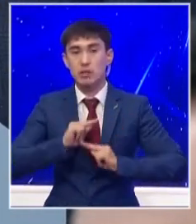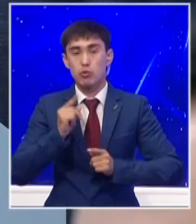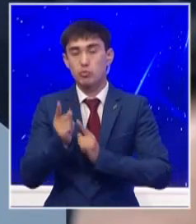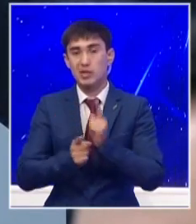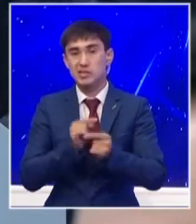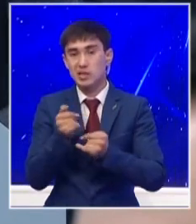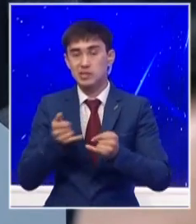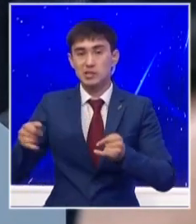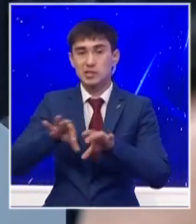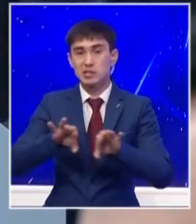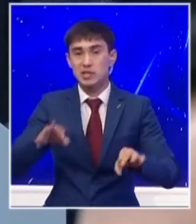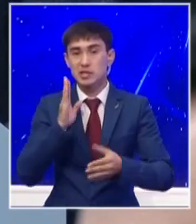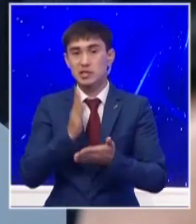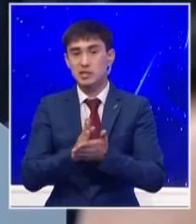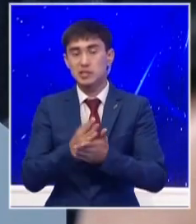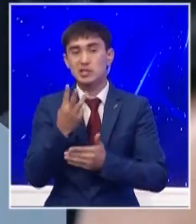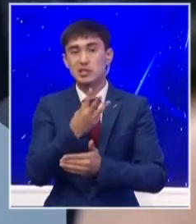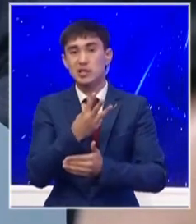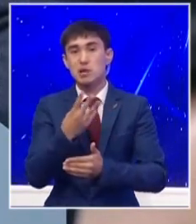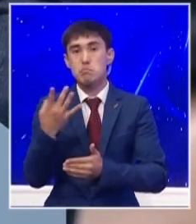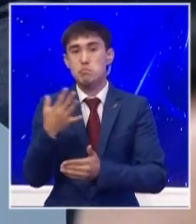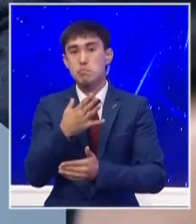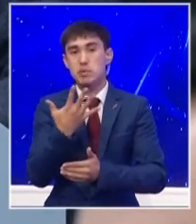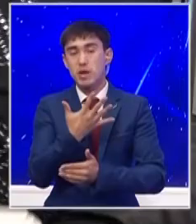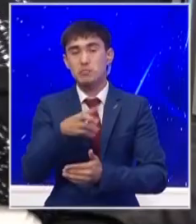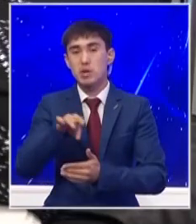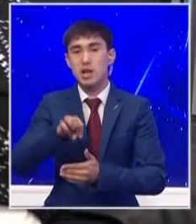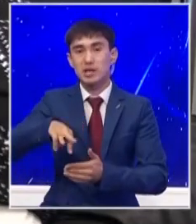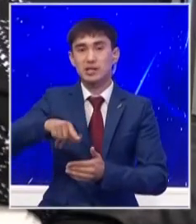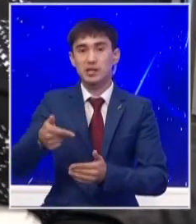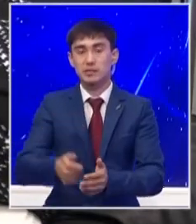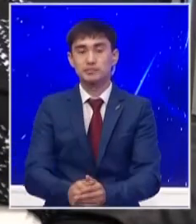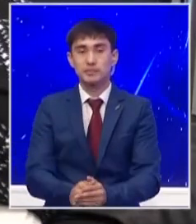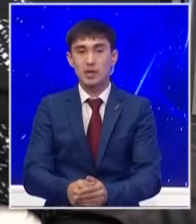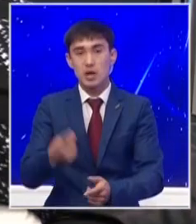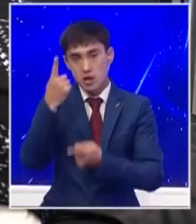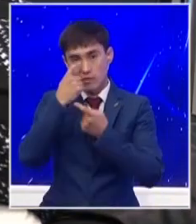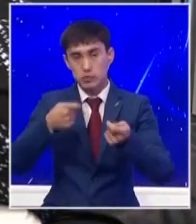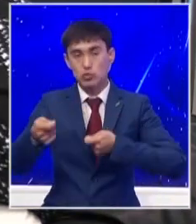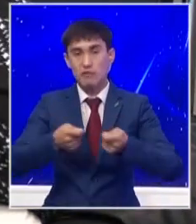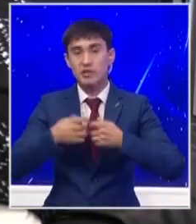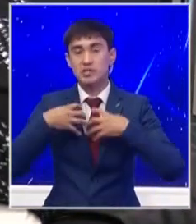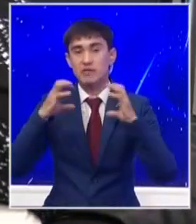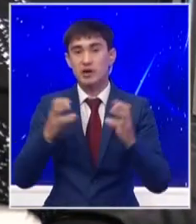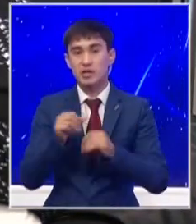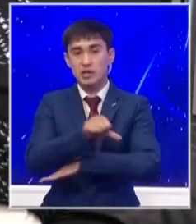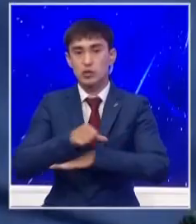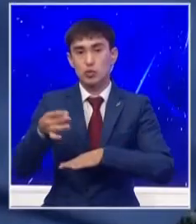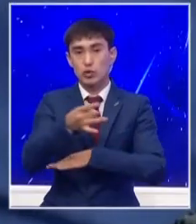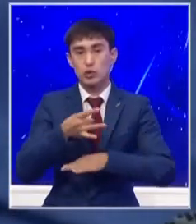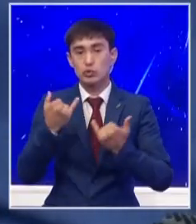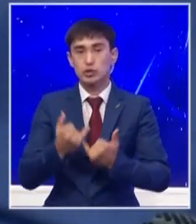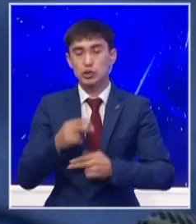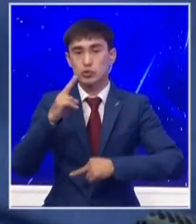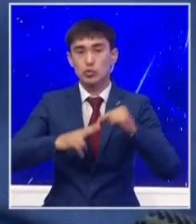реконструкции оросительных сетей предусмотрено 3,5 миллиарда тенге. По информации руководителя управления здравоохранения, на территории региона